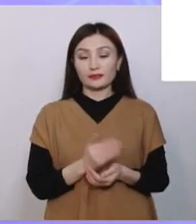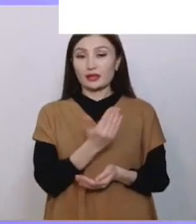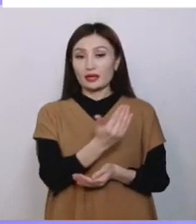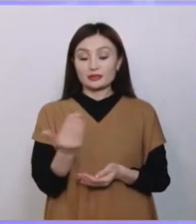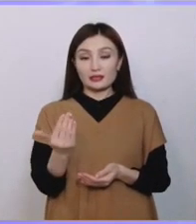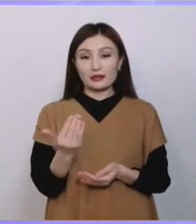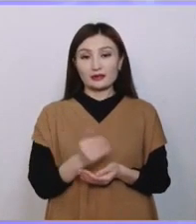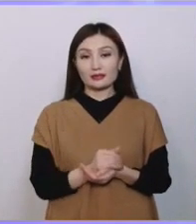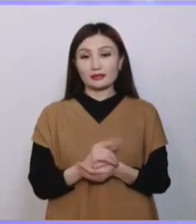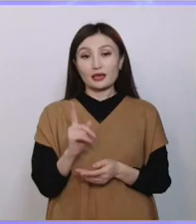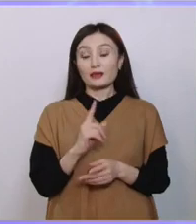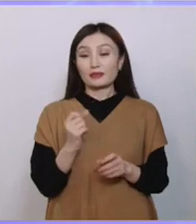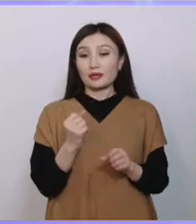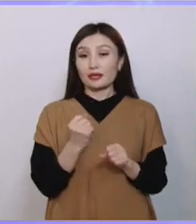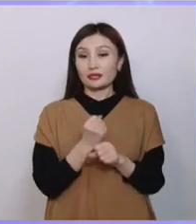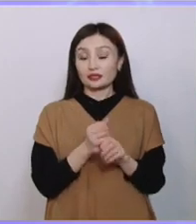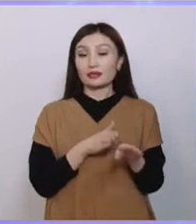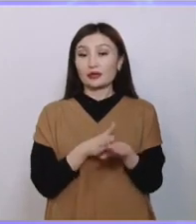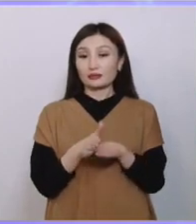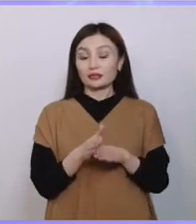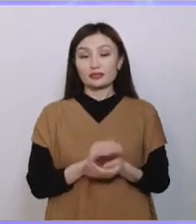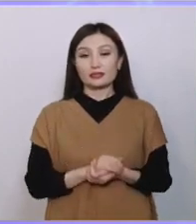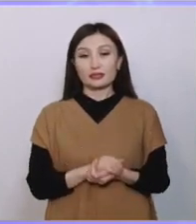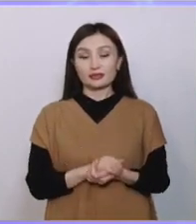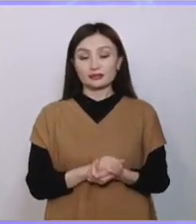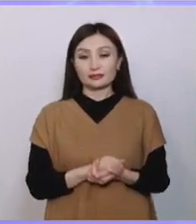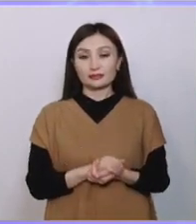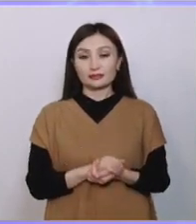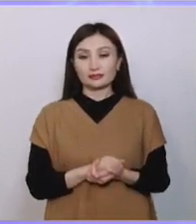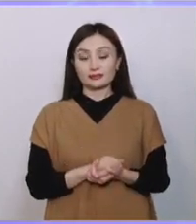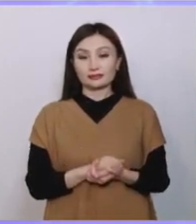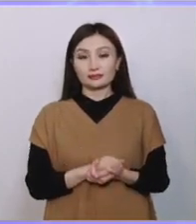Асилер, емне іш атқарып жатасыңар?